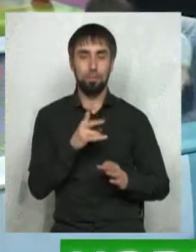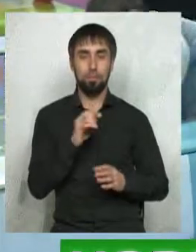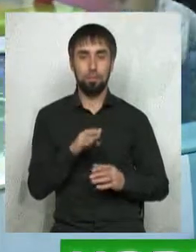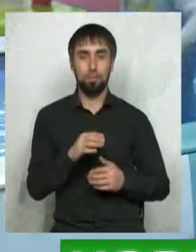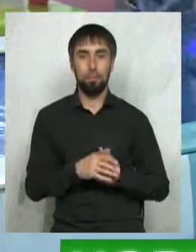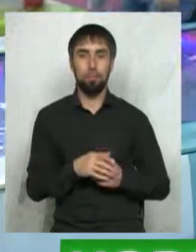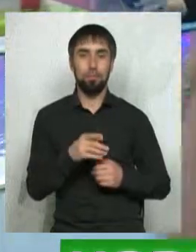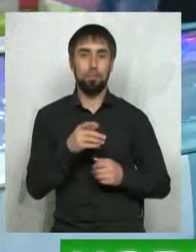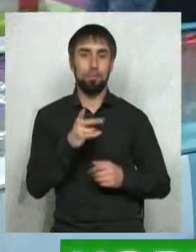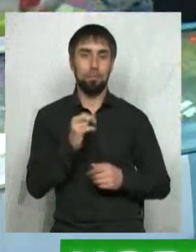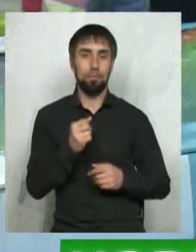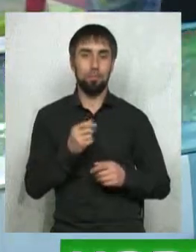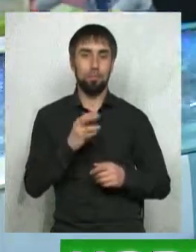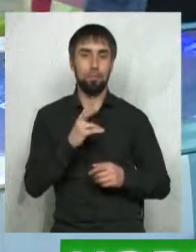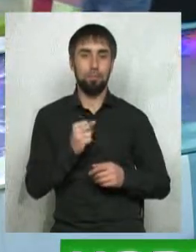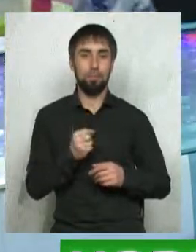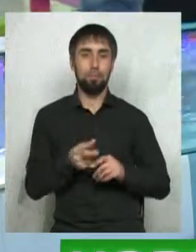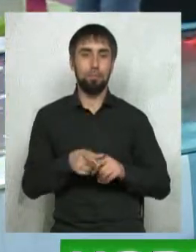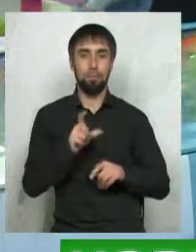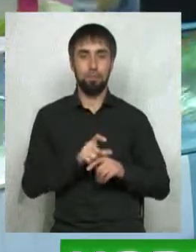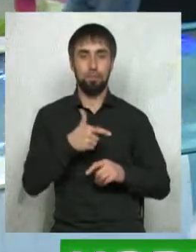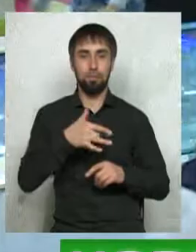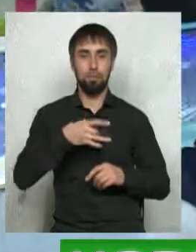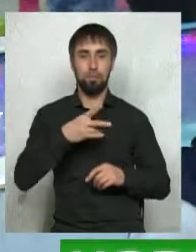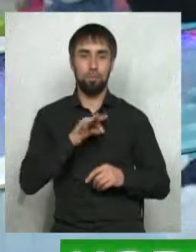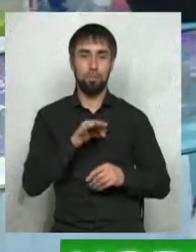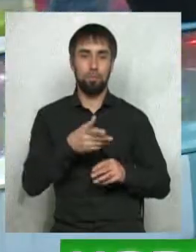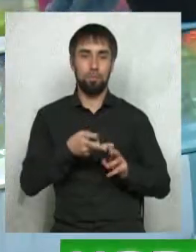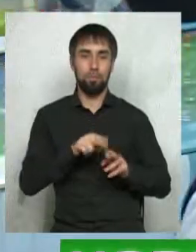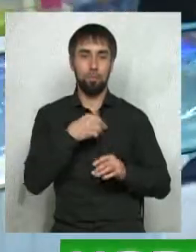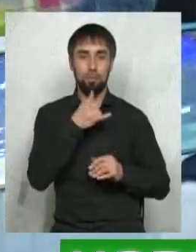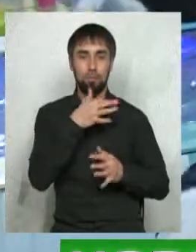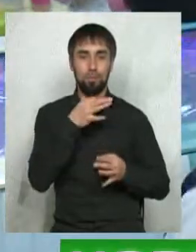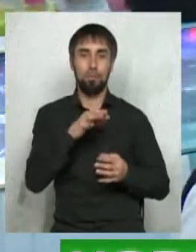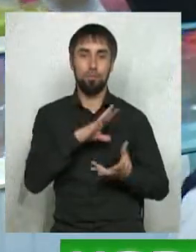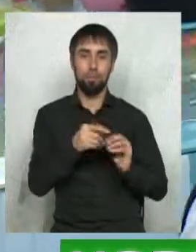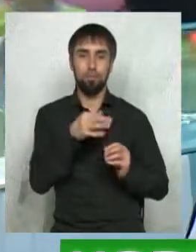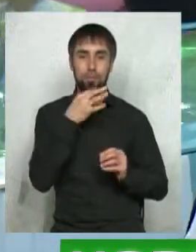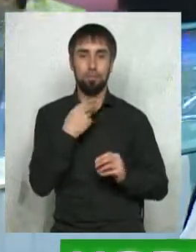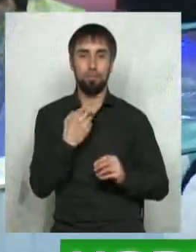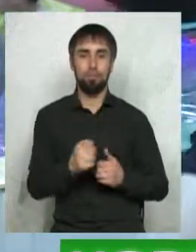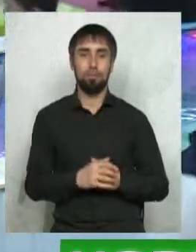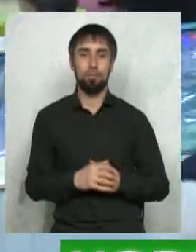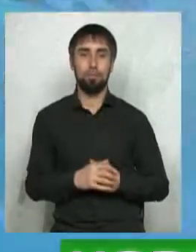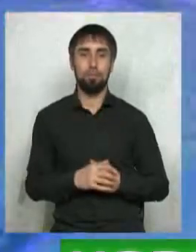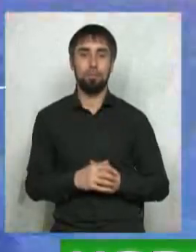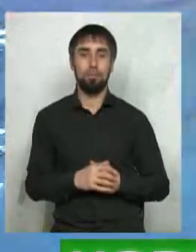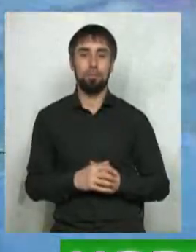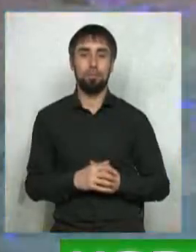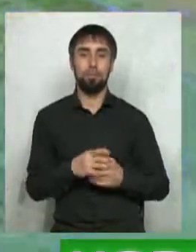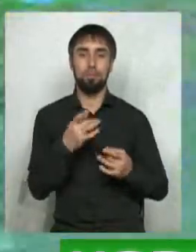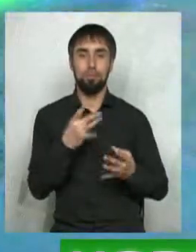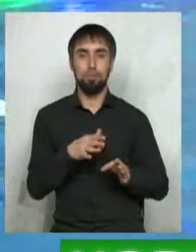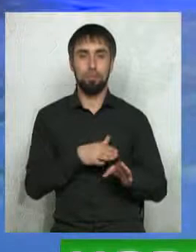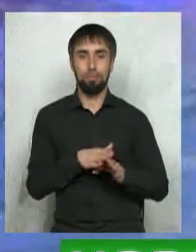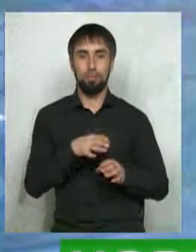Нет, громко, поэтому я не могла сказать. А вообще нравится тебе здесь? Очень. Просто